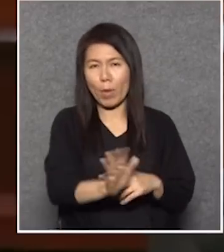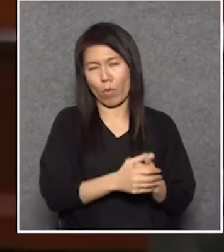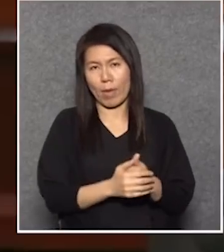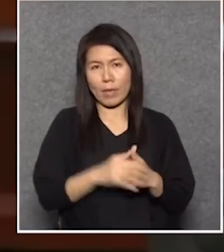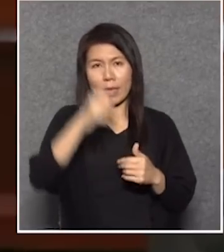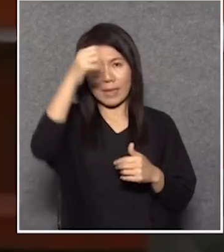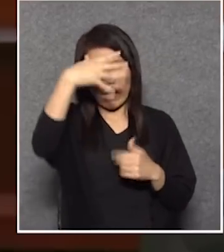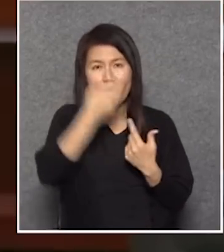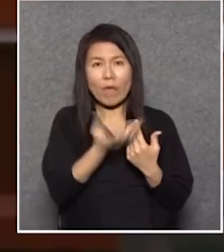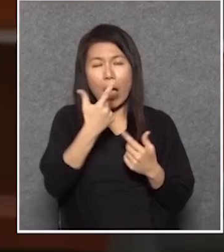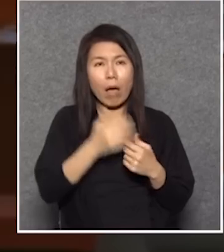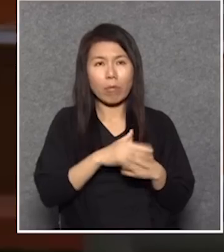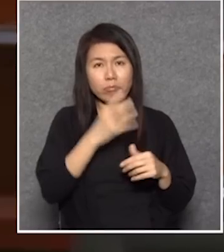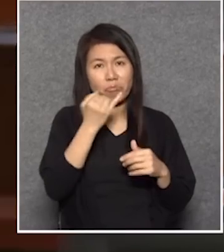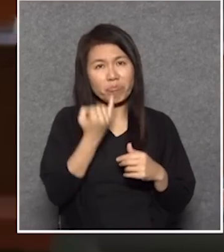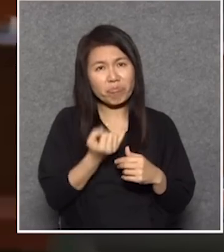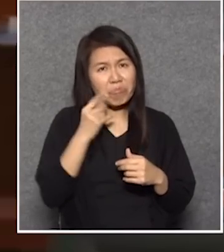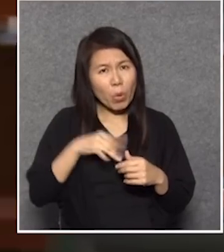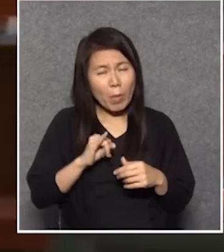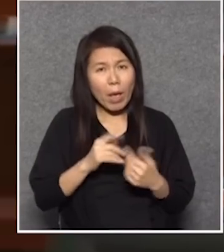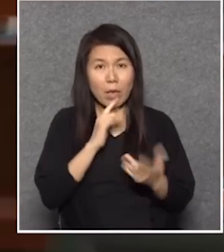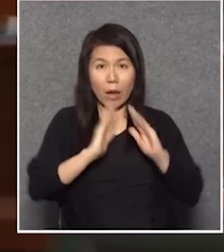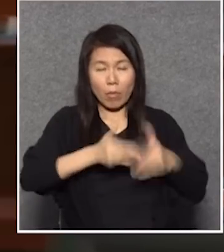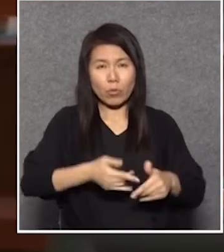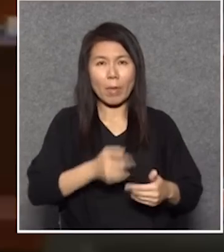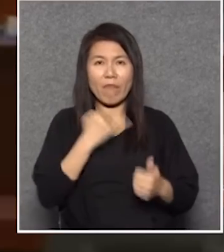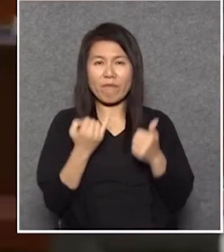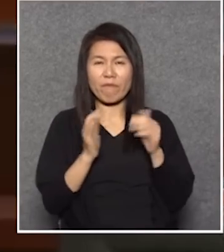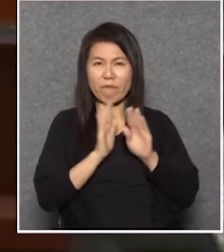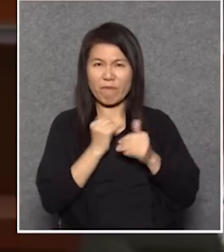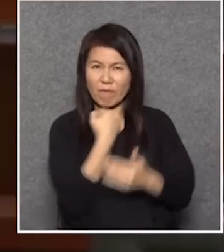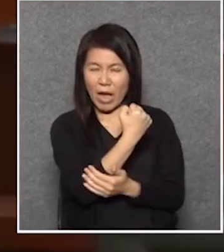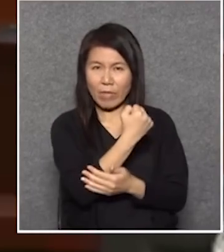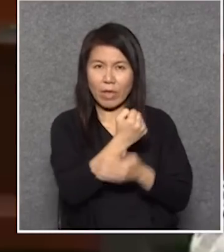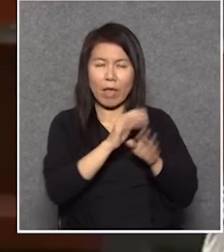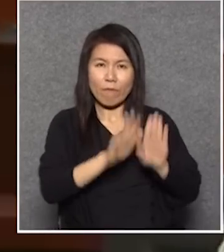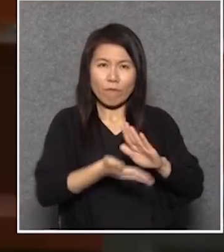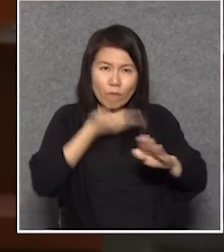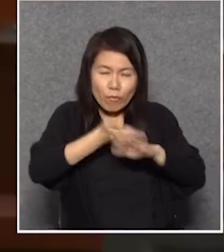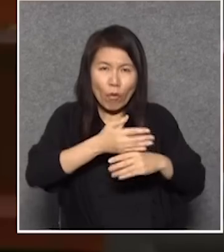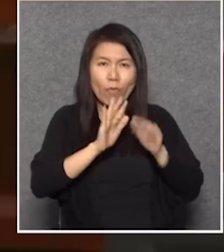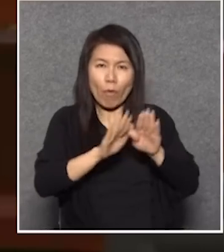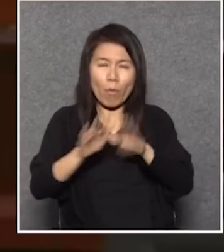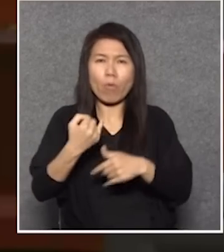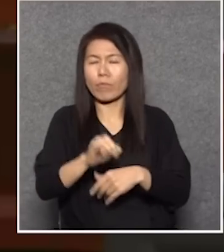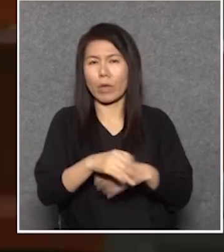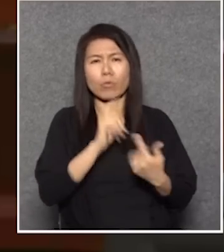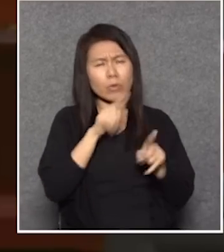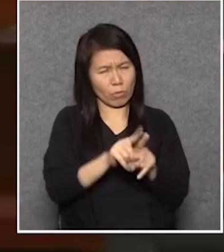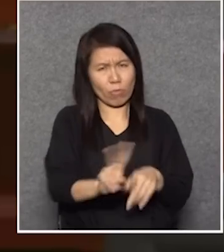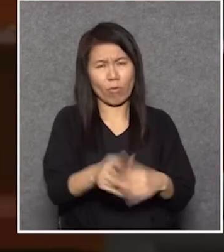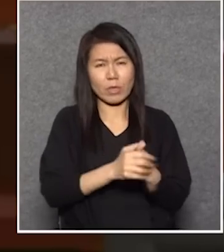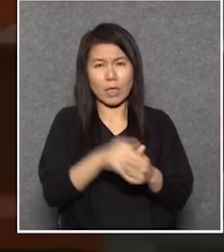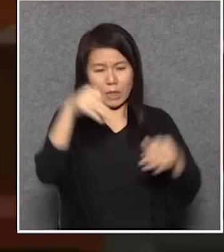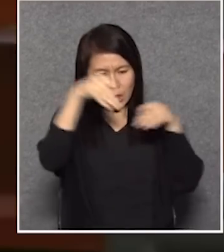灣政府冧咗咩？啊？那個反服貿協議咪令到個服貿冇得簽咯， 咪就係咁啫嘛。咁佢咪要承擔個後果，冇得簽嘅